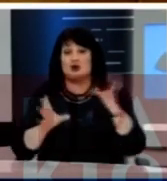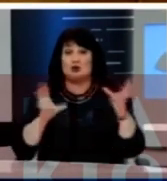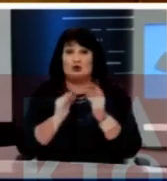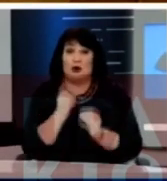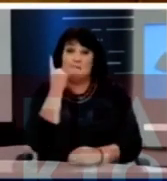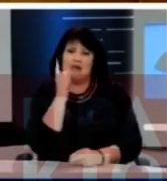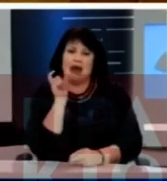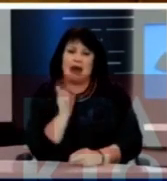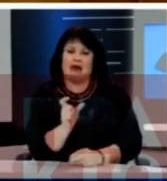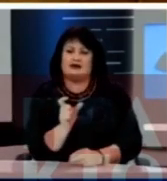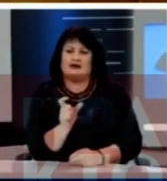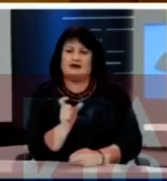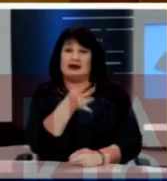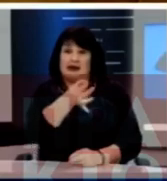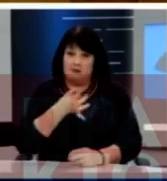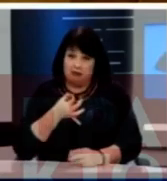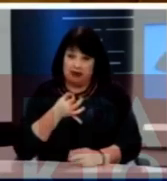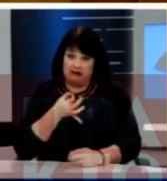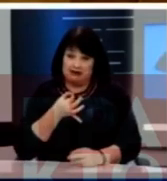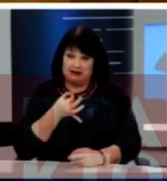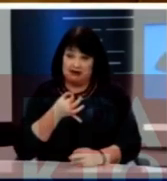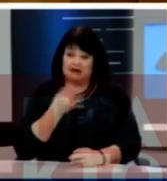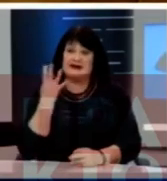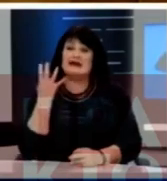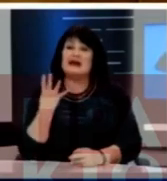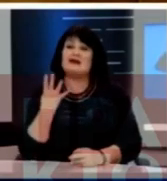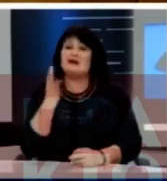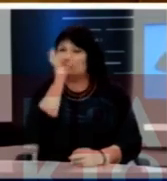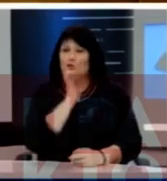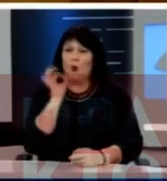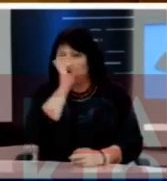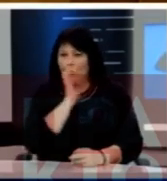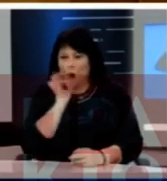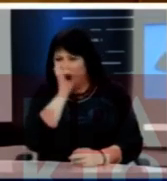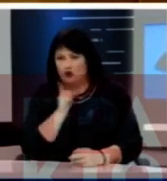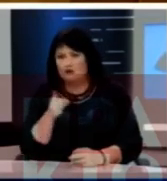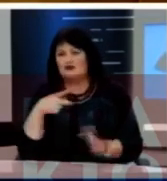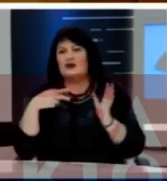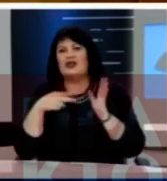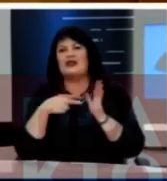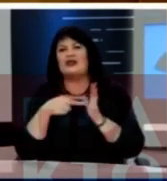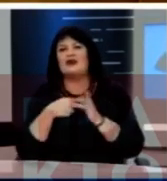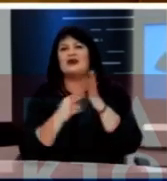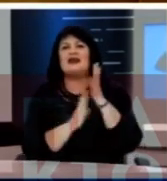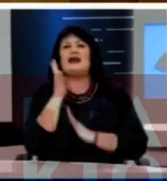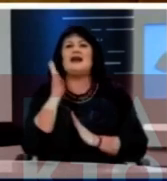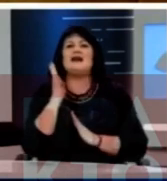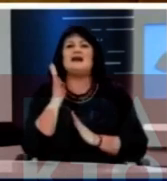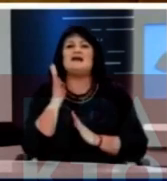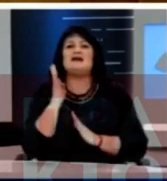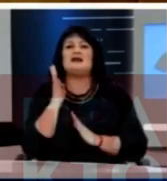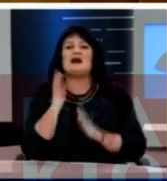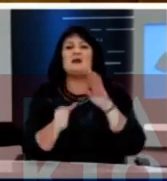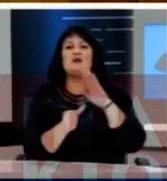μία φράση που είπατε στις 4 Οκτωβρίου του 2014, ομιλία